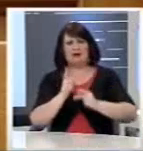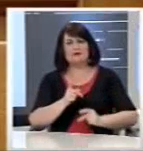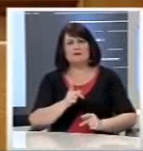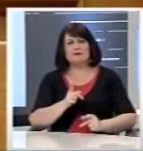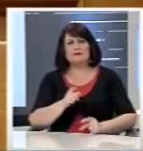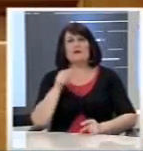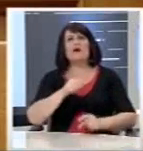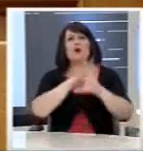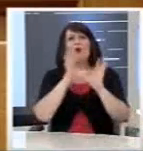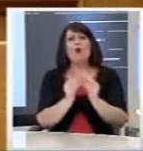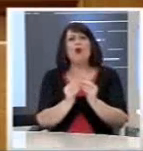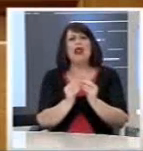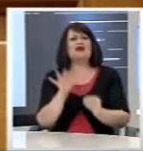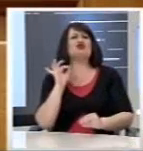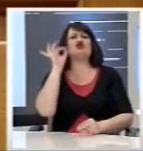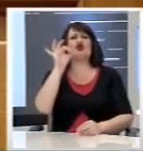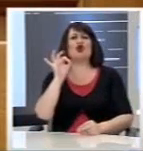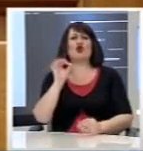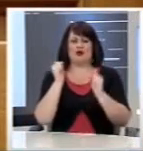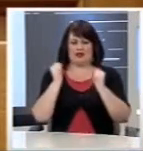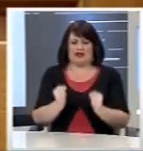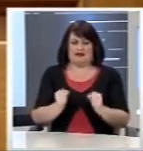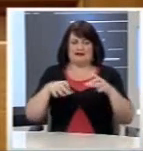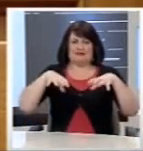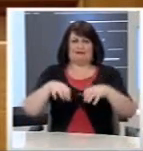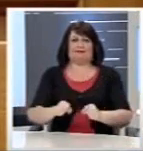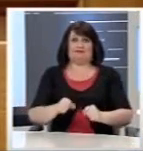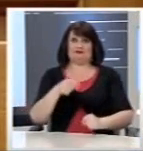ότι τα κάνουν όλα για την καρέκλα τους. Εσείς το κατηγορήσατε.